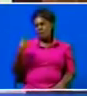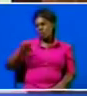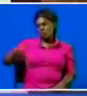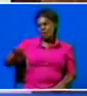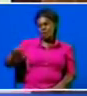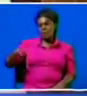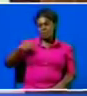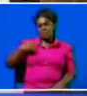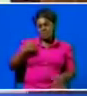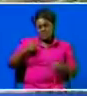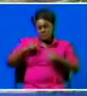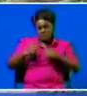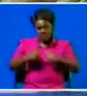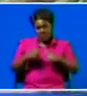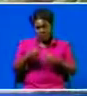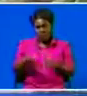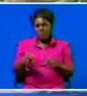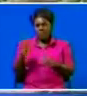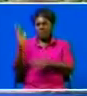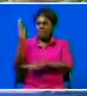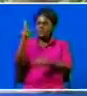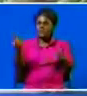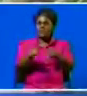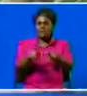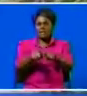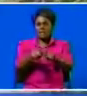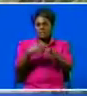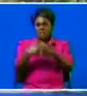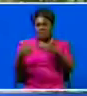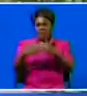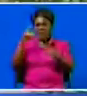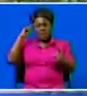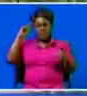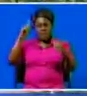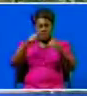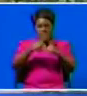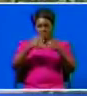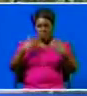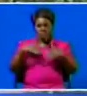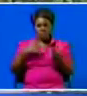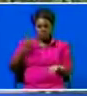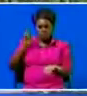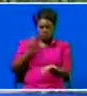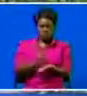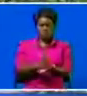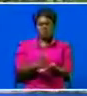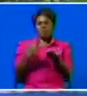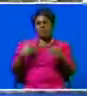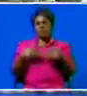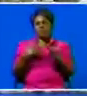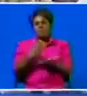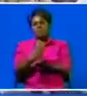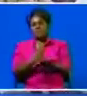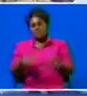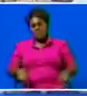nina struggle na watoto. Miti pia haikusazwa ikiashiria azma ya washambulizi kuwatimua wakazi hapa, wengine